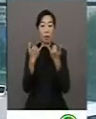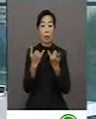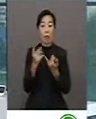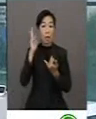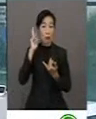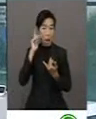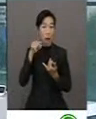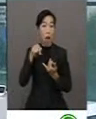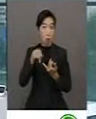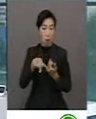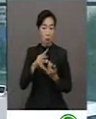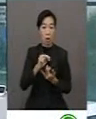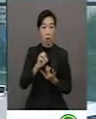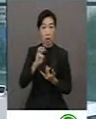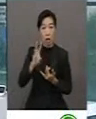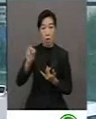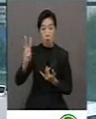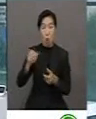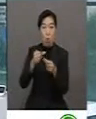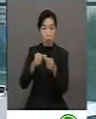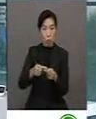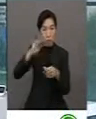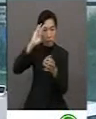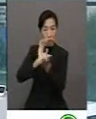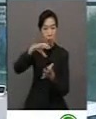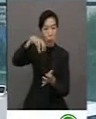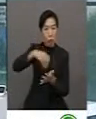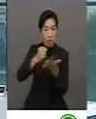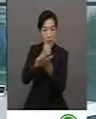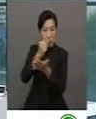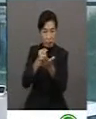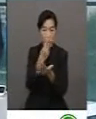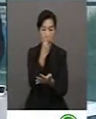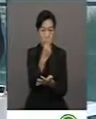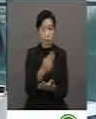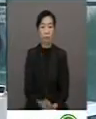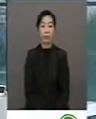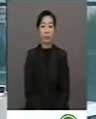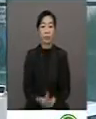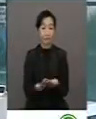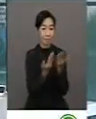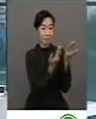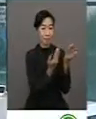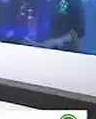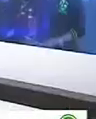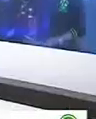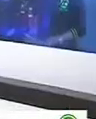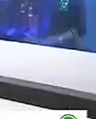านะฮะยังประจำการอยู่ที่กองบัญชาการตำรวจปราบปรามยาเสพติดติดตามเรื่องนี้มาฝากกันครับ ครับเชิญครับคุณชนิช